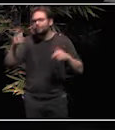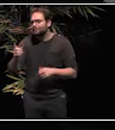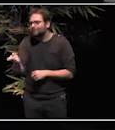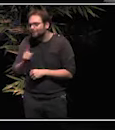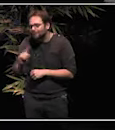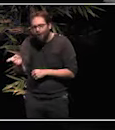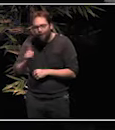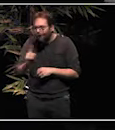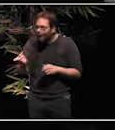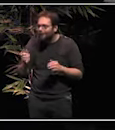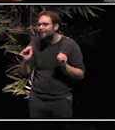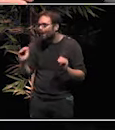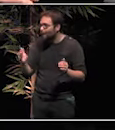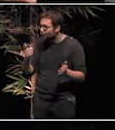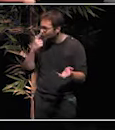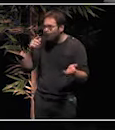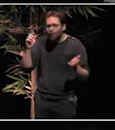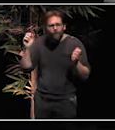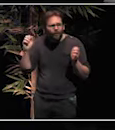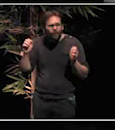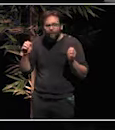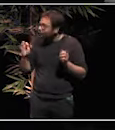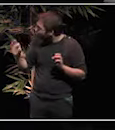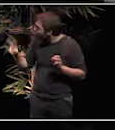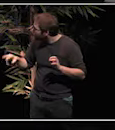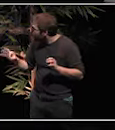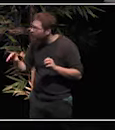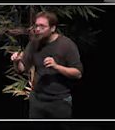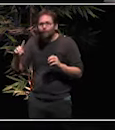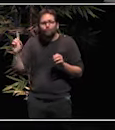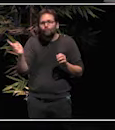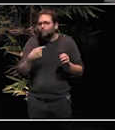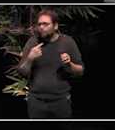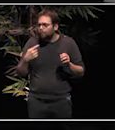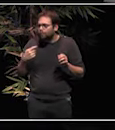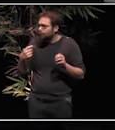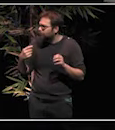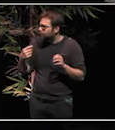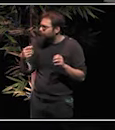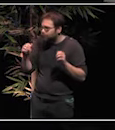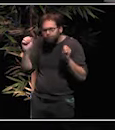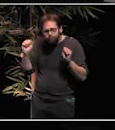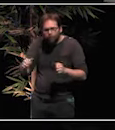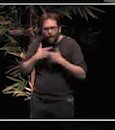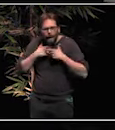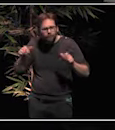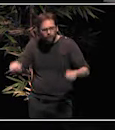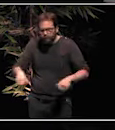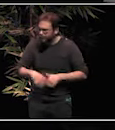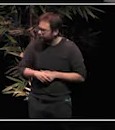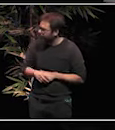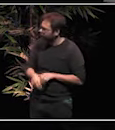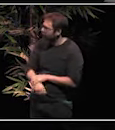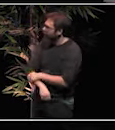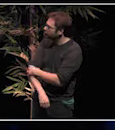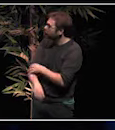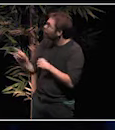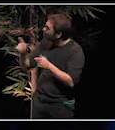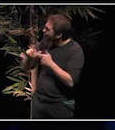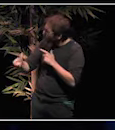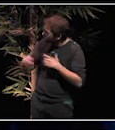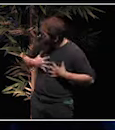suis vraiment persuadé que c'est... Tu seras d'accord avec moi, que c'est ouvert vraiment à tout le monde. Vraiment. Malgré tout, est-ce qu'il y a des conséquences?